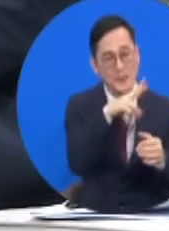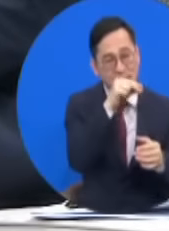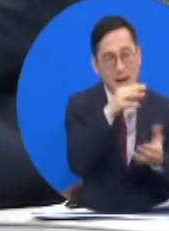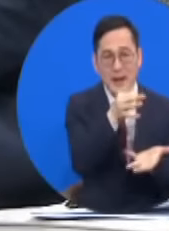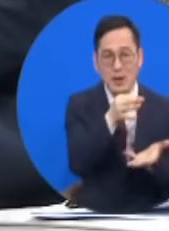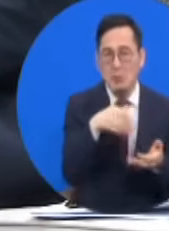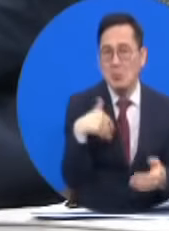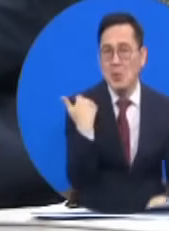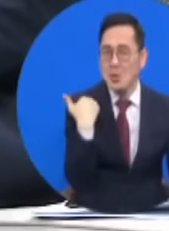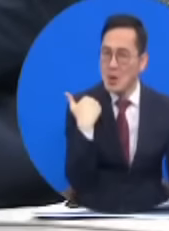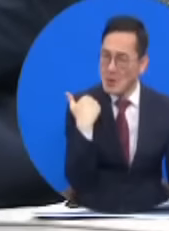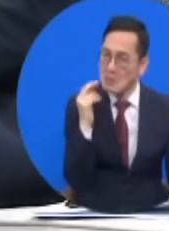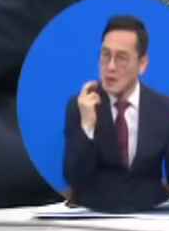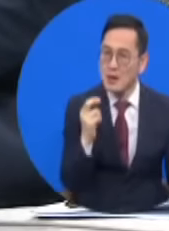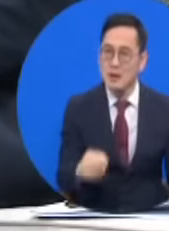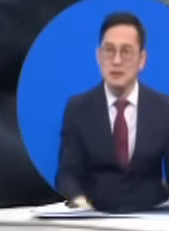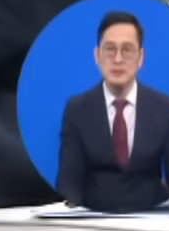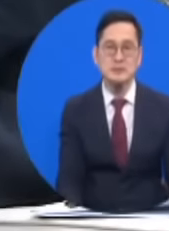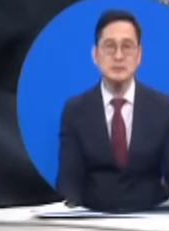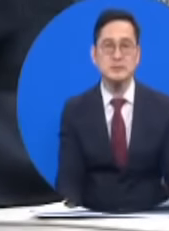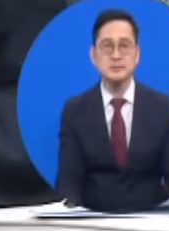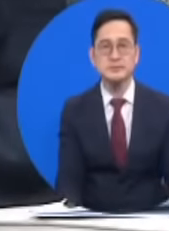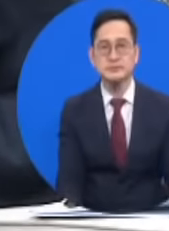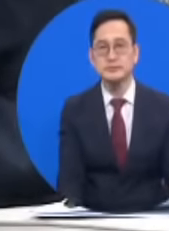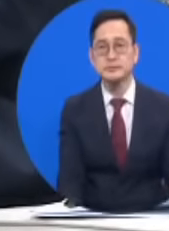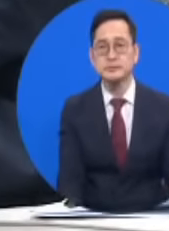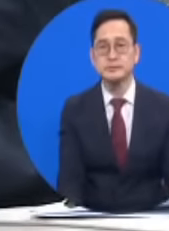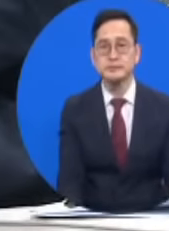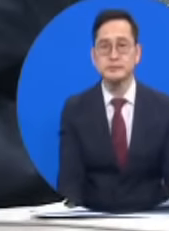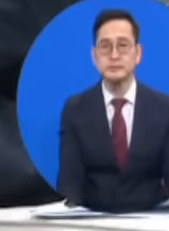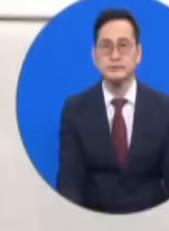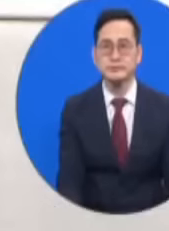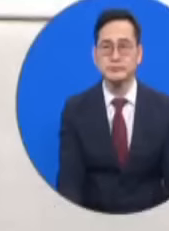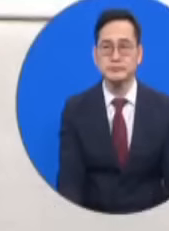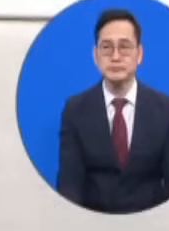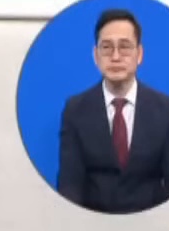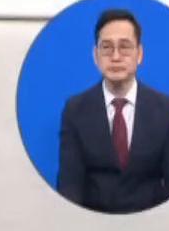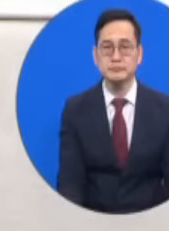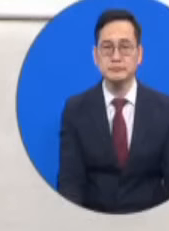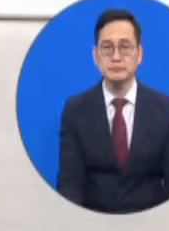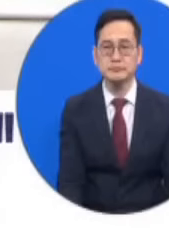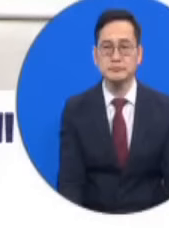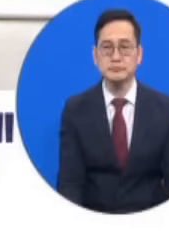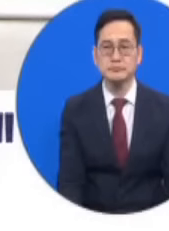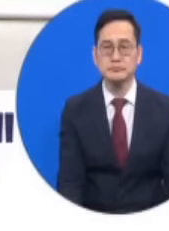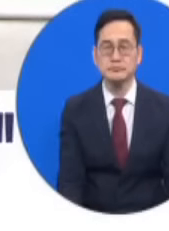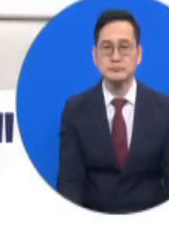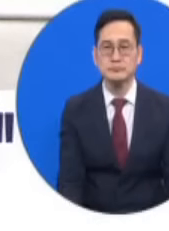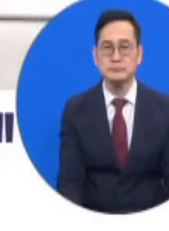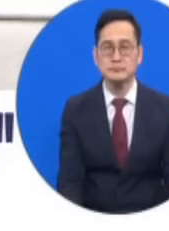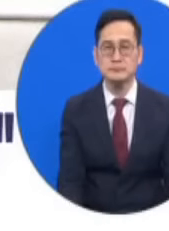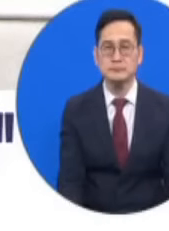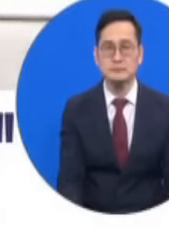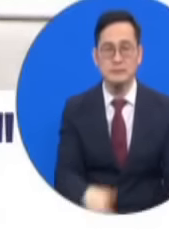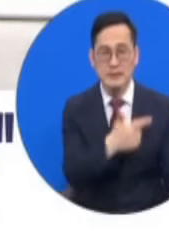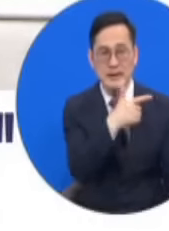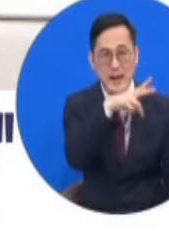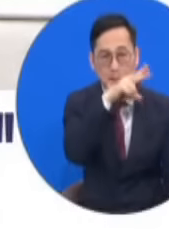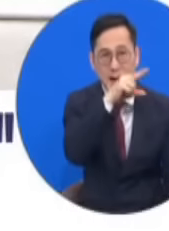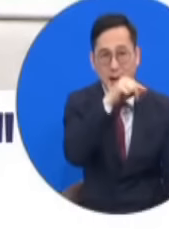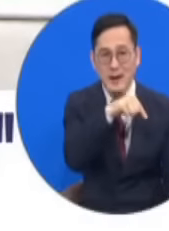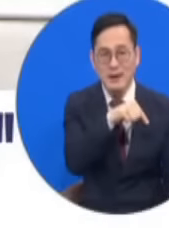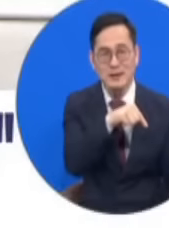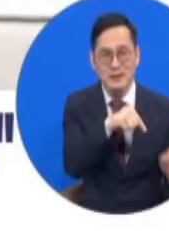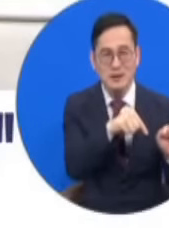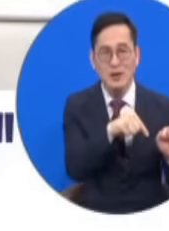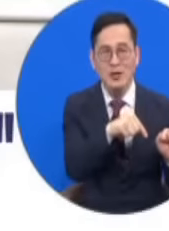뭐 이런 말씀도 하셨고 조인무 위원장님. 대파는 뭐 지금 그 홍익표 대표 얘기대로 상징이죠.